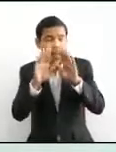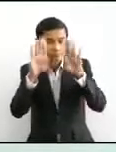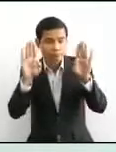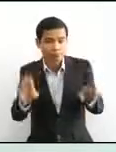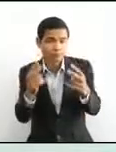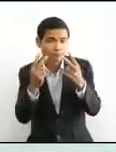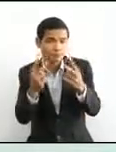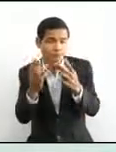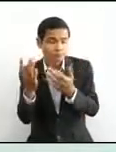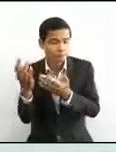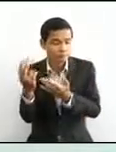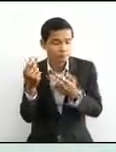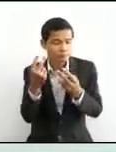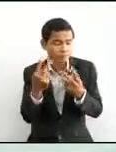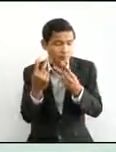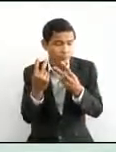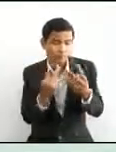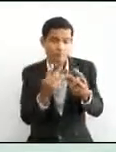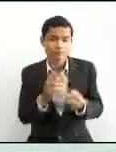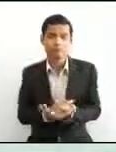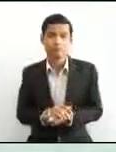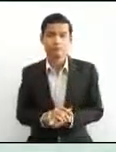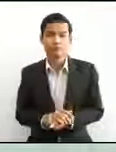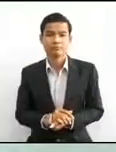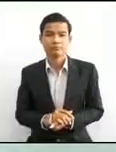nè ta chẳng tam tam thằng ọc đĩa